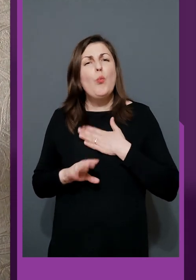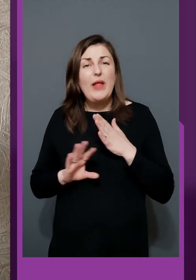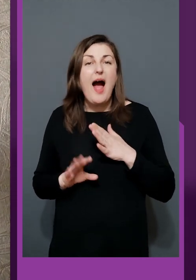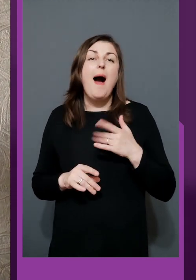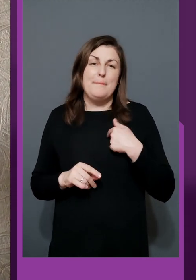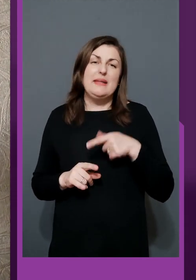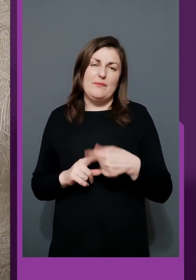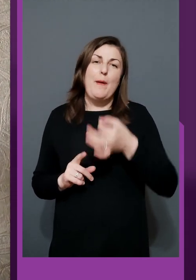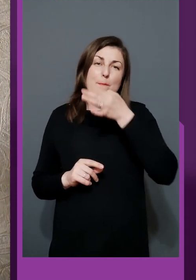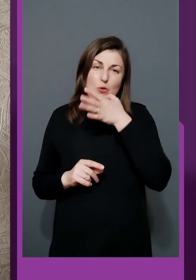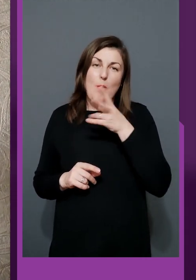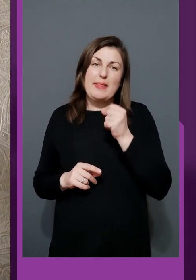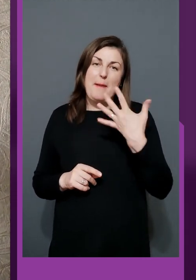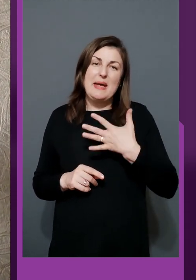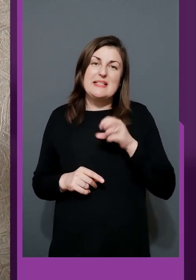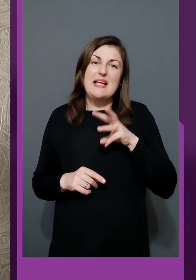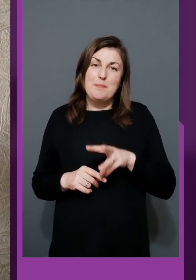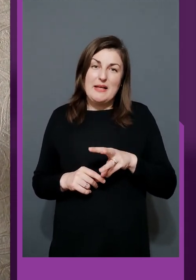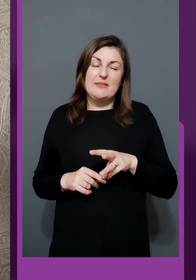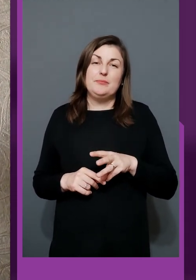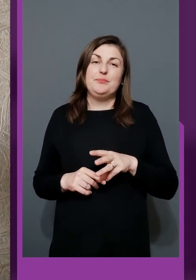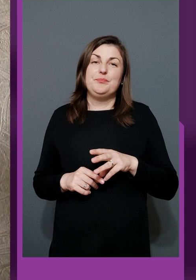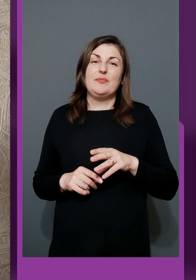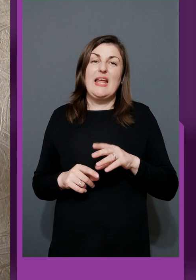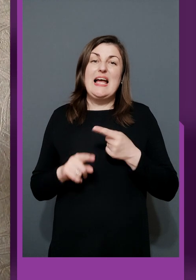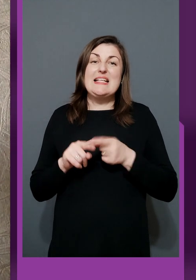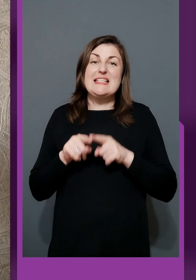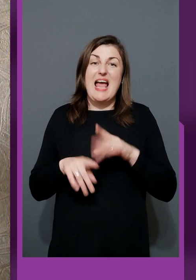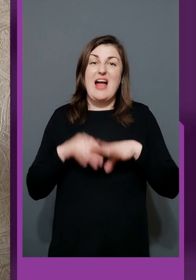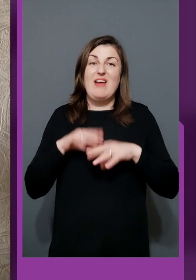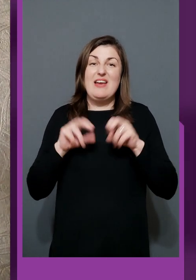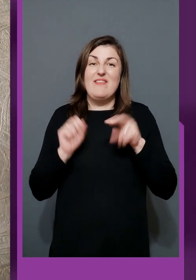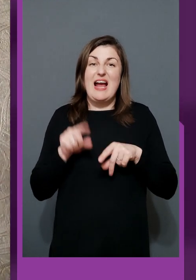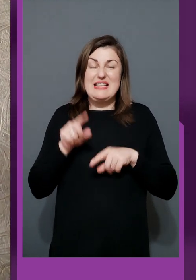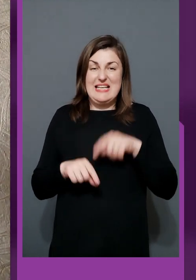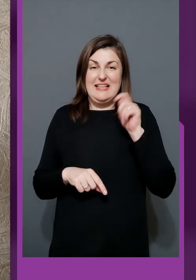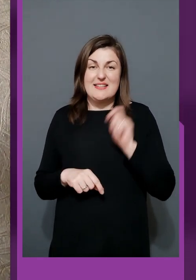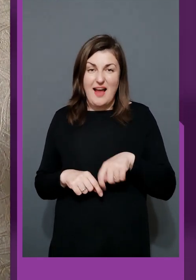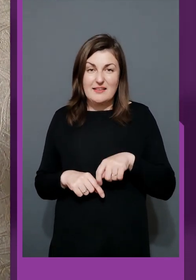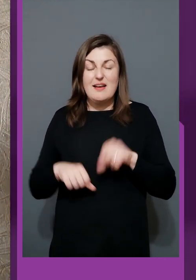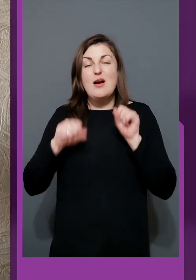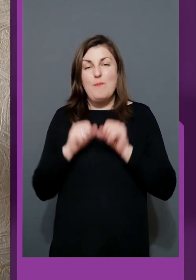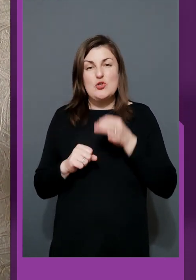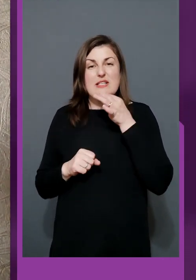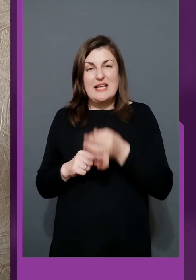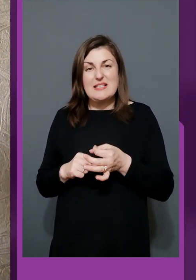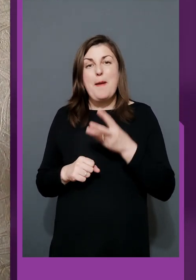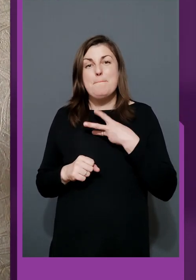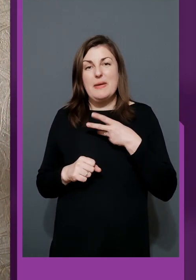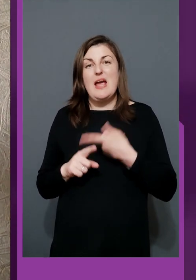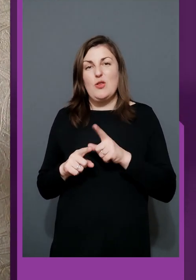улюблена але мені вона подобається на 50 м все саме кваліфікаційний старт Можна